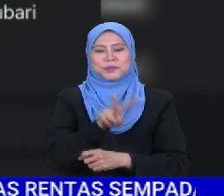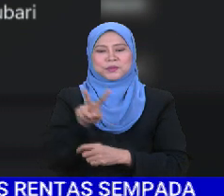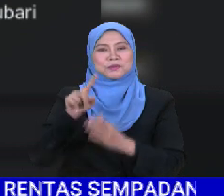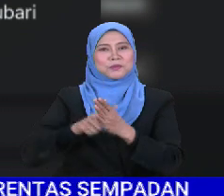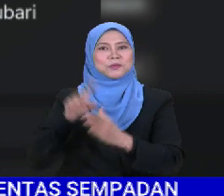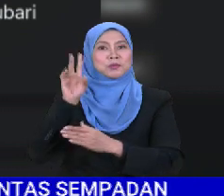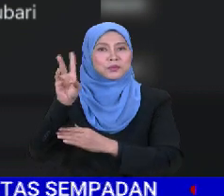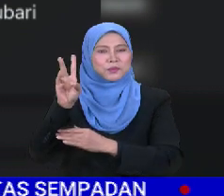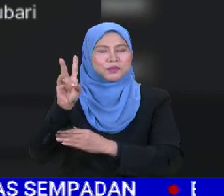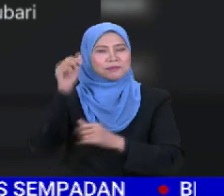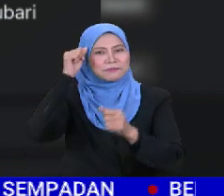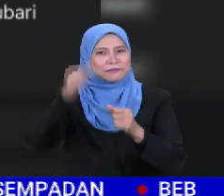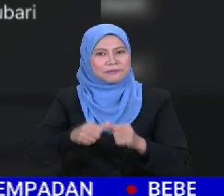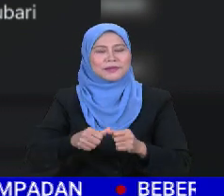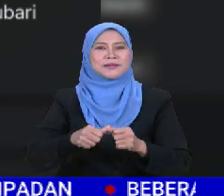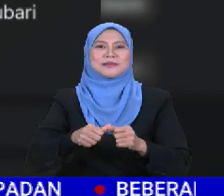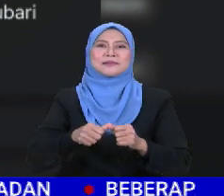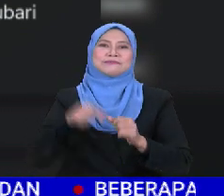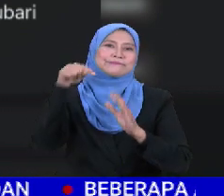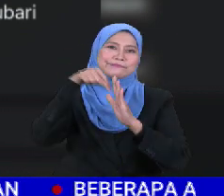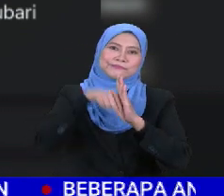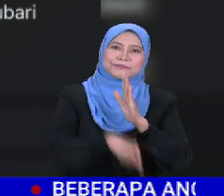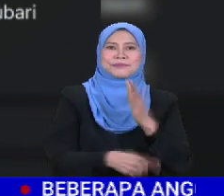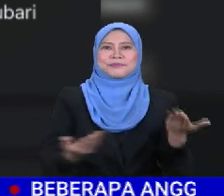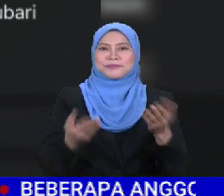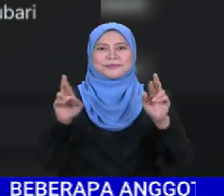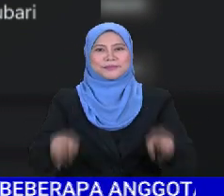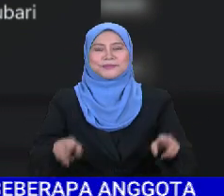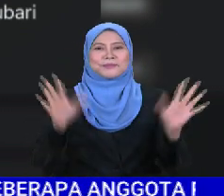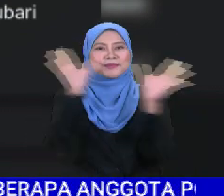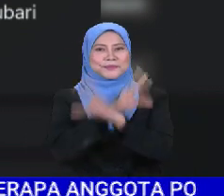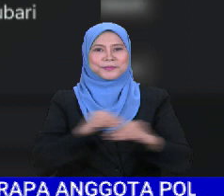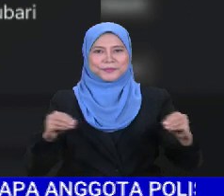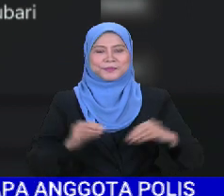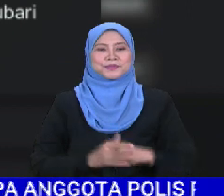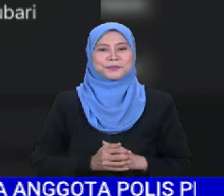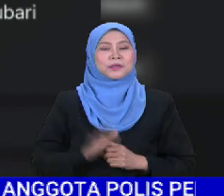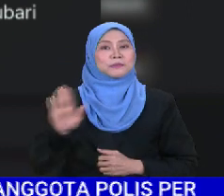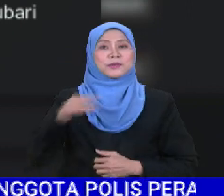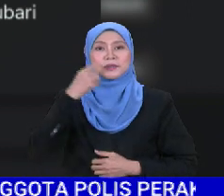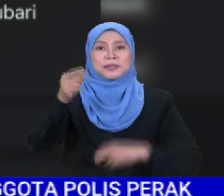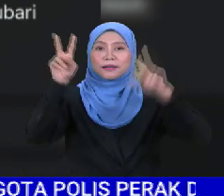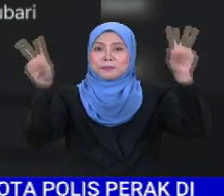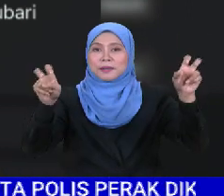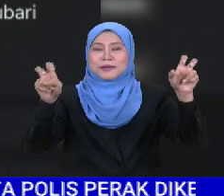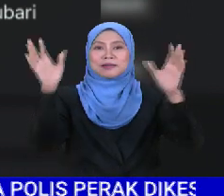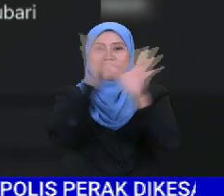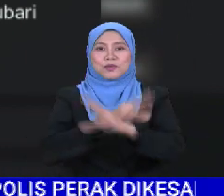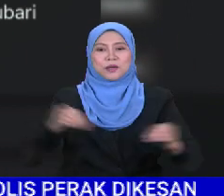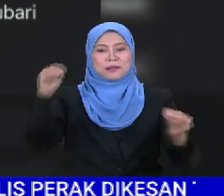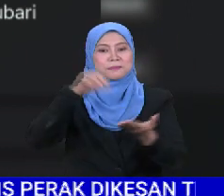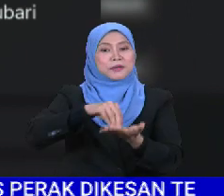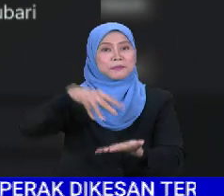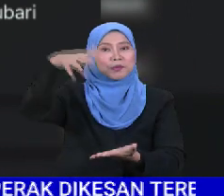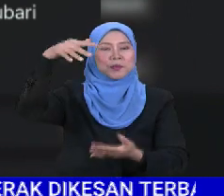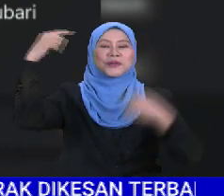Julai memahat erti amat mendalam dalam kalangan rakyat Bumi Kenyalang. Katanya, tema Sarawak Makmur untuk sambutan